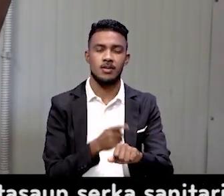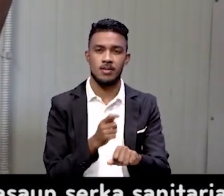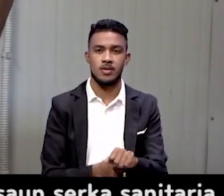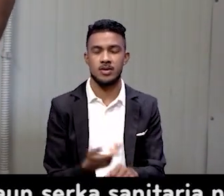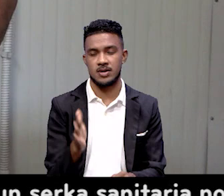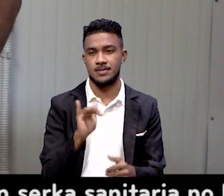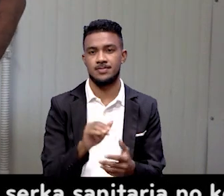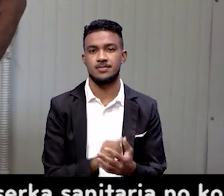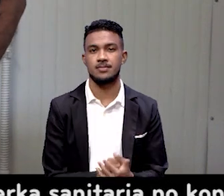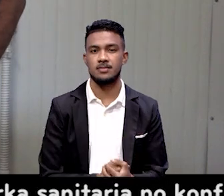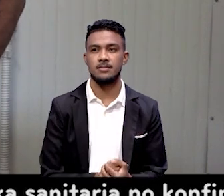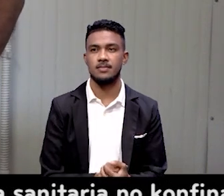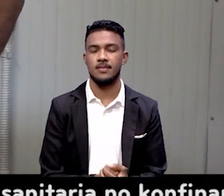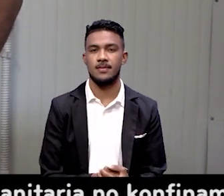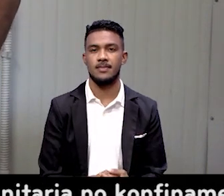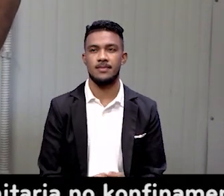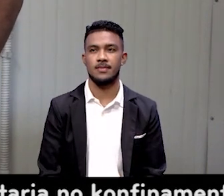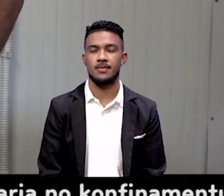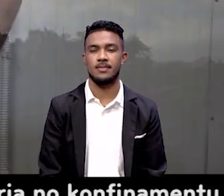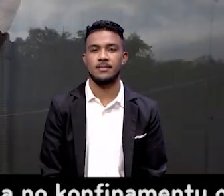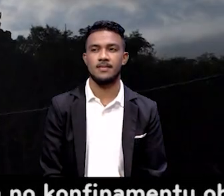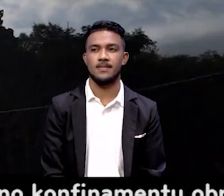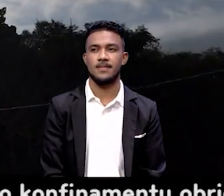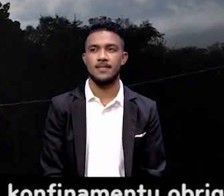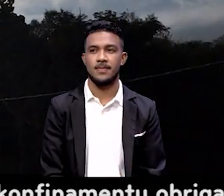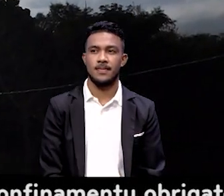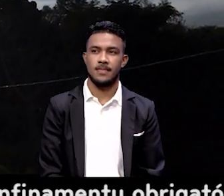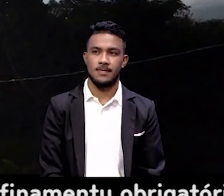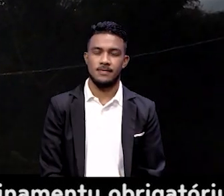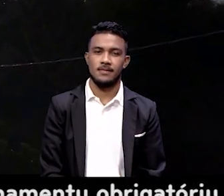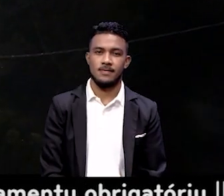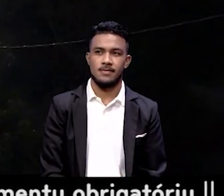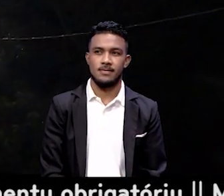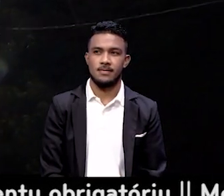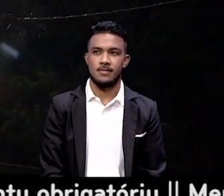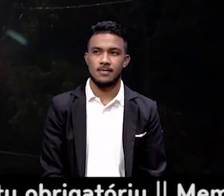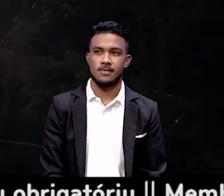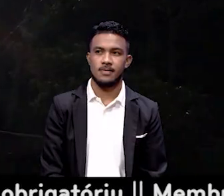Música.